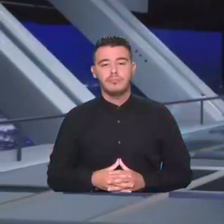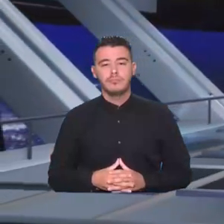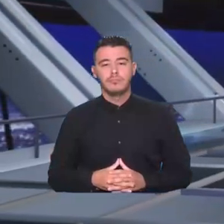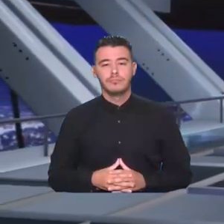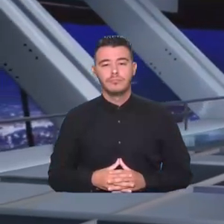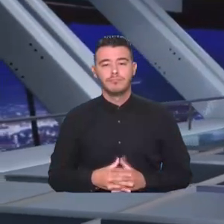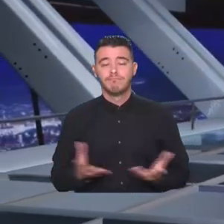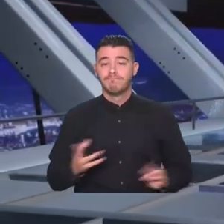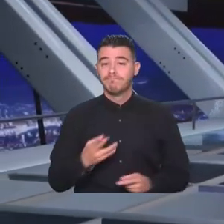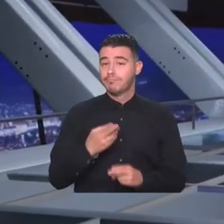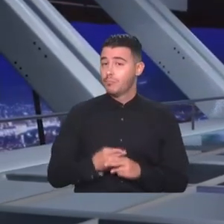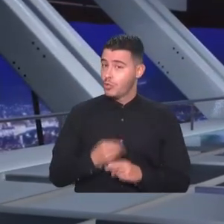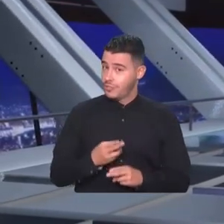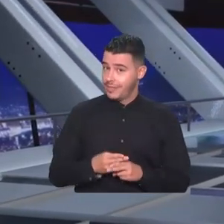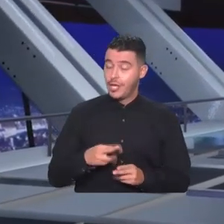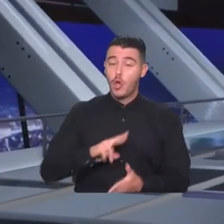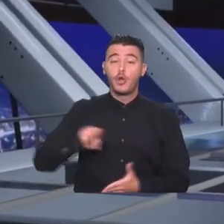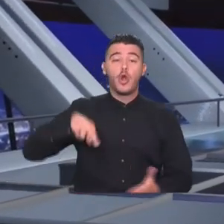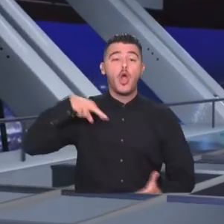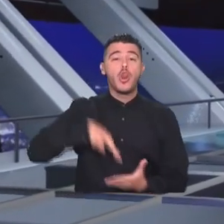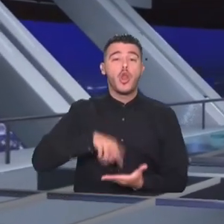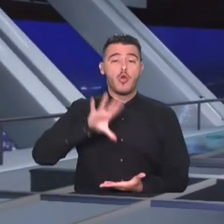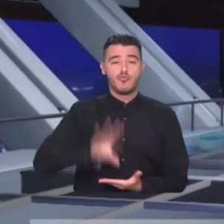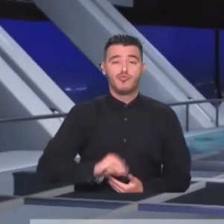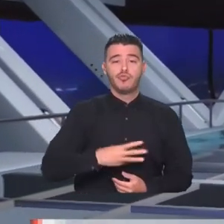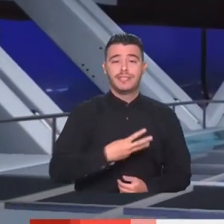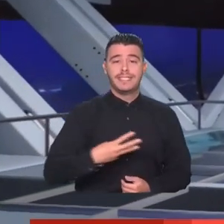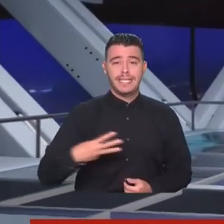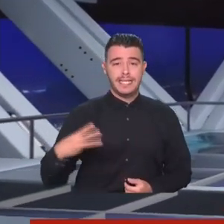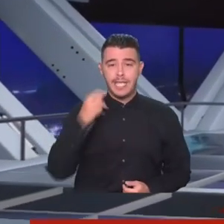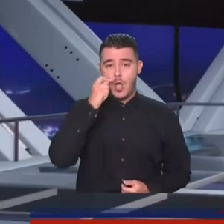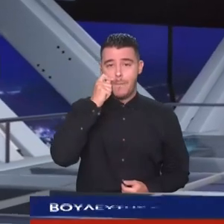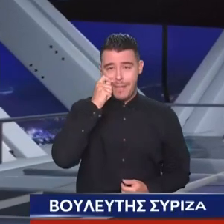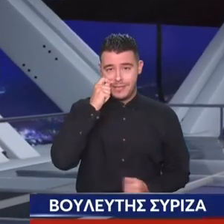Νίκος Παπάς και είναι εδώ κοντά μας. Καλησπέρα. Γεια σας, κύριε Αγγελάτε. Γεια σας.